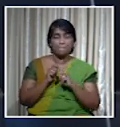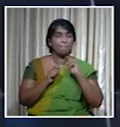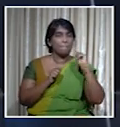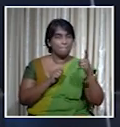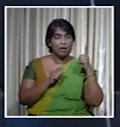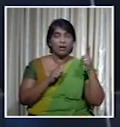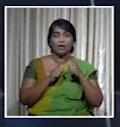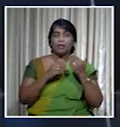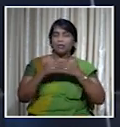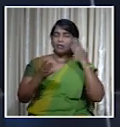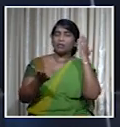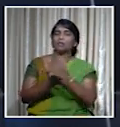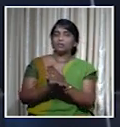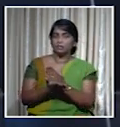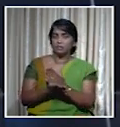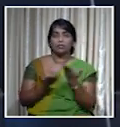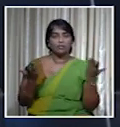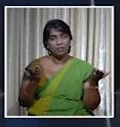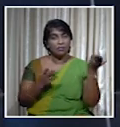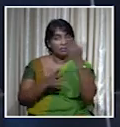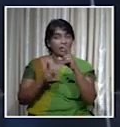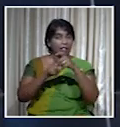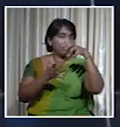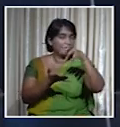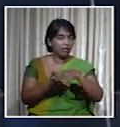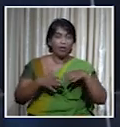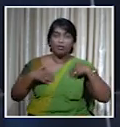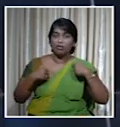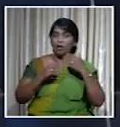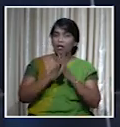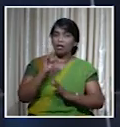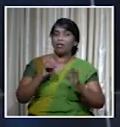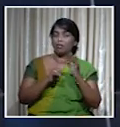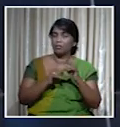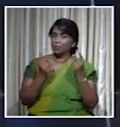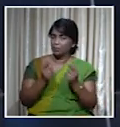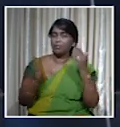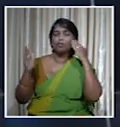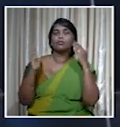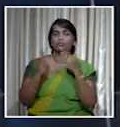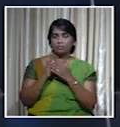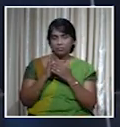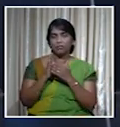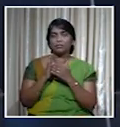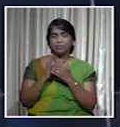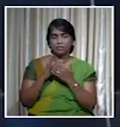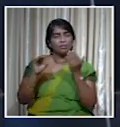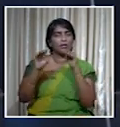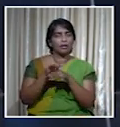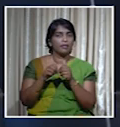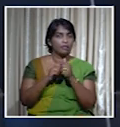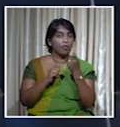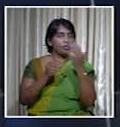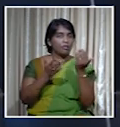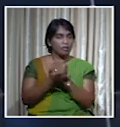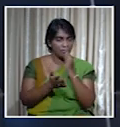කියලා දැන් ඒ ඉදිකිරීමත් නතර වෙලා තියෙනවා එසේ ඔබතුමාගේ දිස්ත්‍රික්කයේ සෞඛ්‍ය අමාත්‍යවරයා විදිහට වහම මේ පිළිබඳව මැදිහත් වීමක් කරලා මුදල්